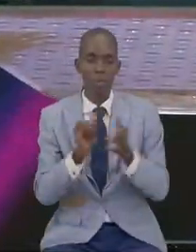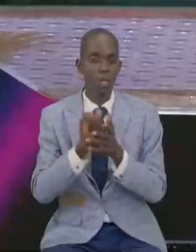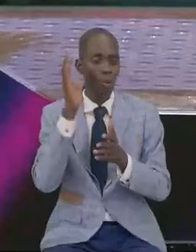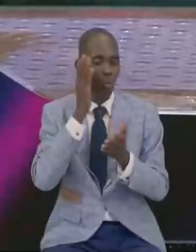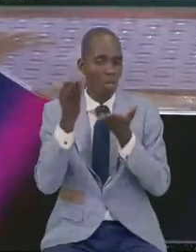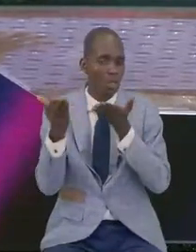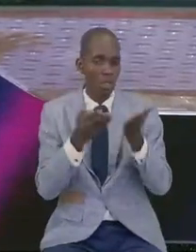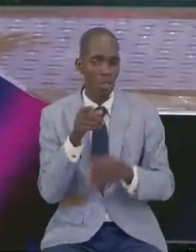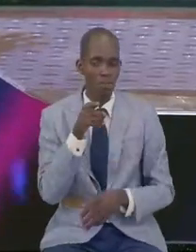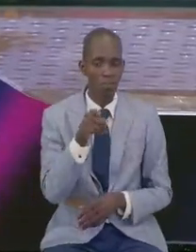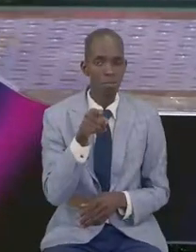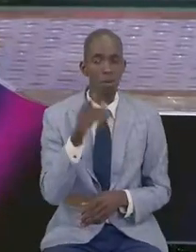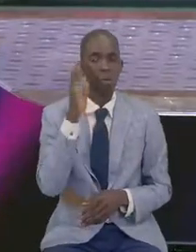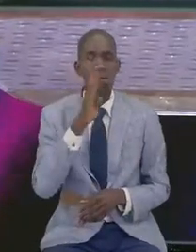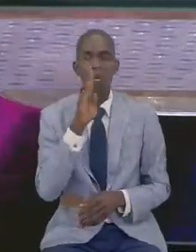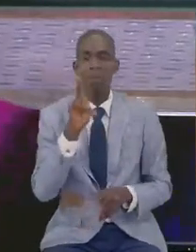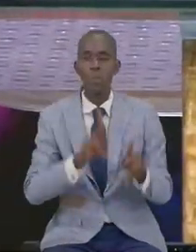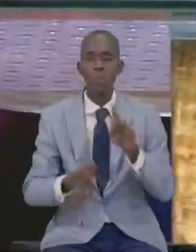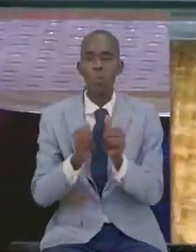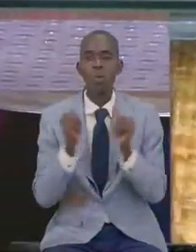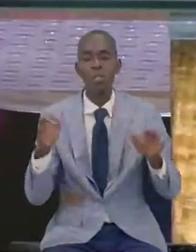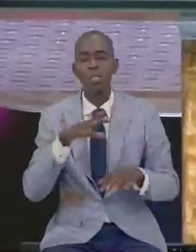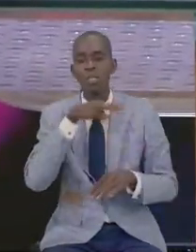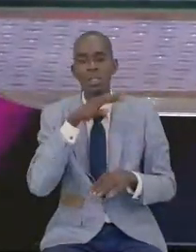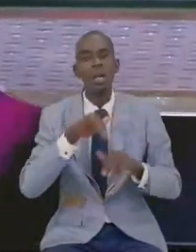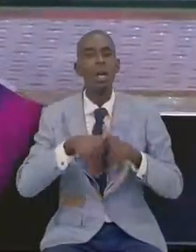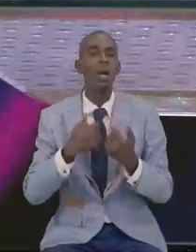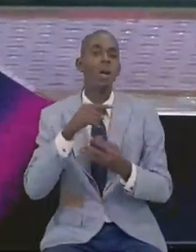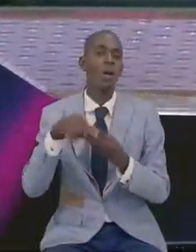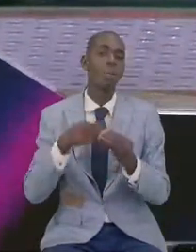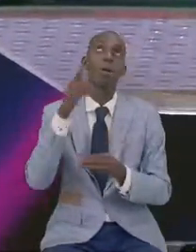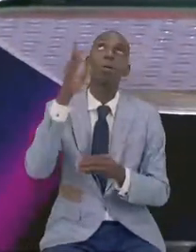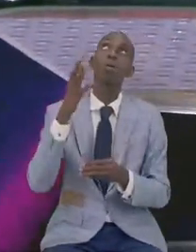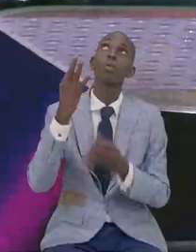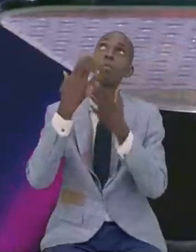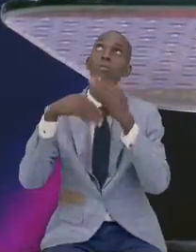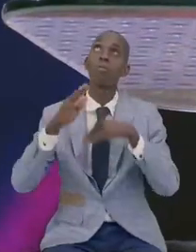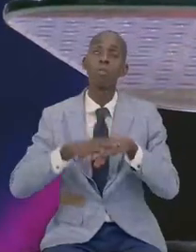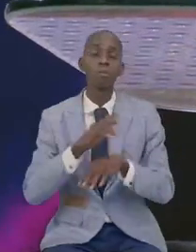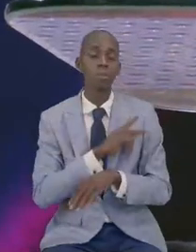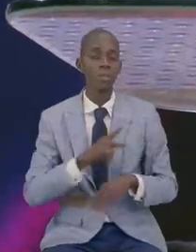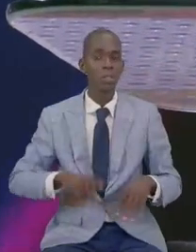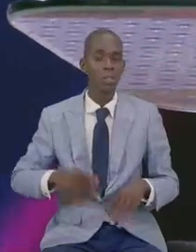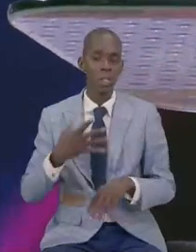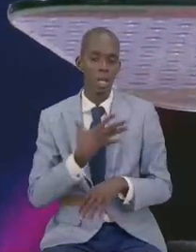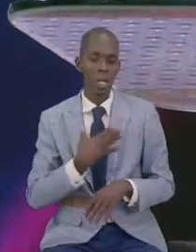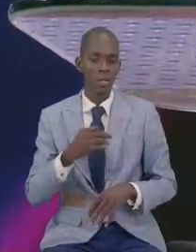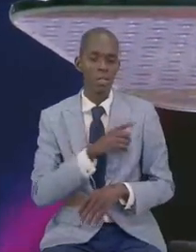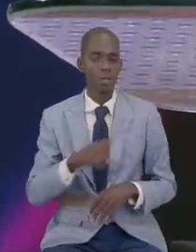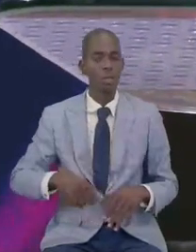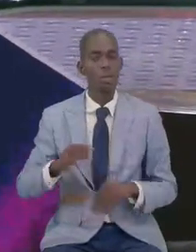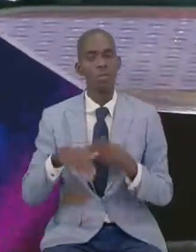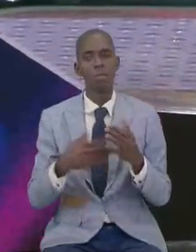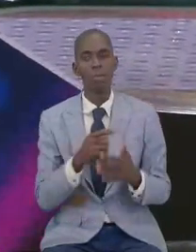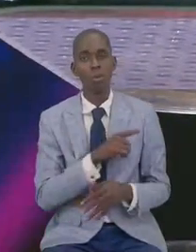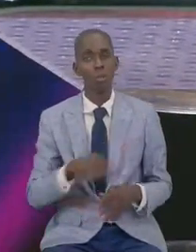servir soient des gens sans défaut, et le Dieu du ciel et le roi des rois et le Seigneur des seigneurs, il veut